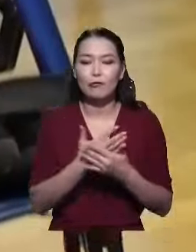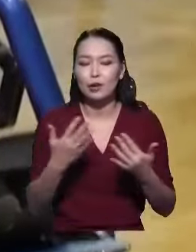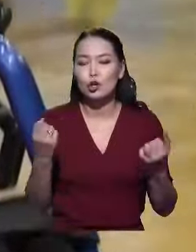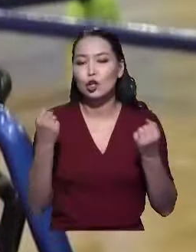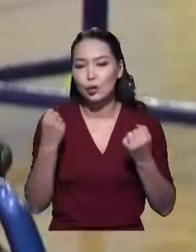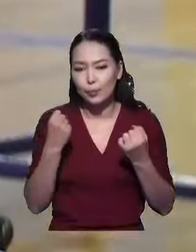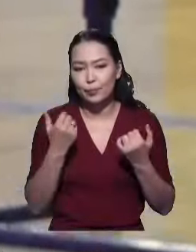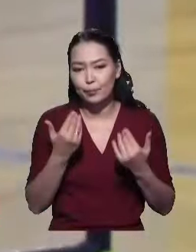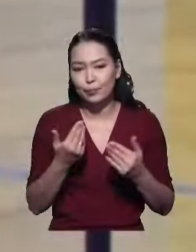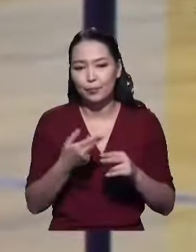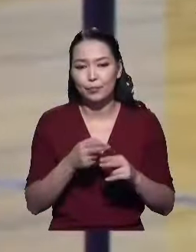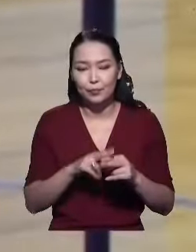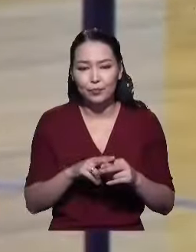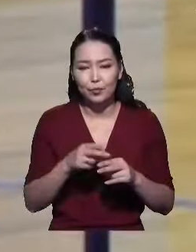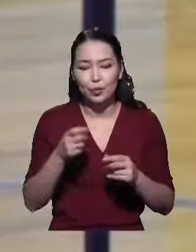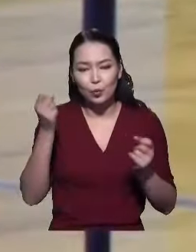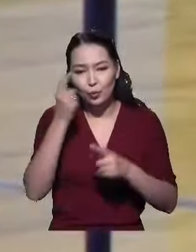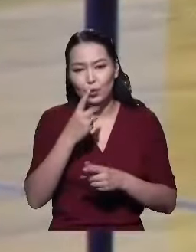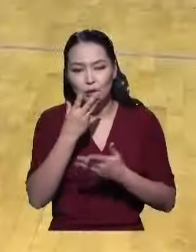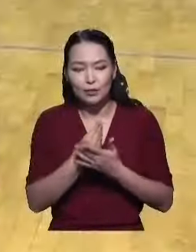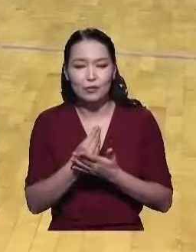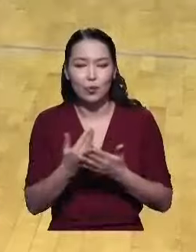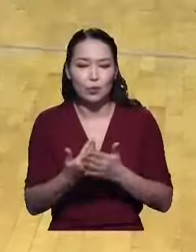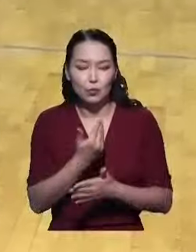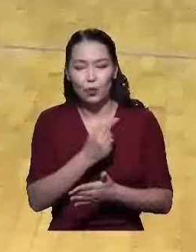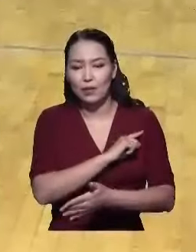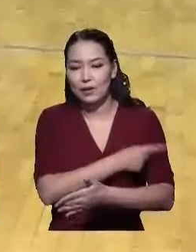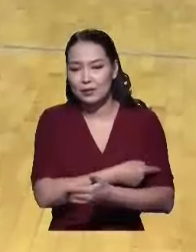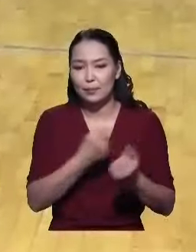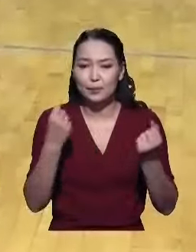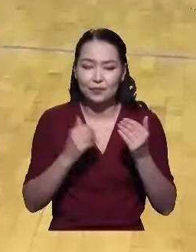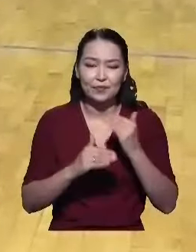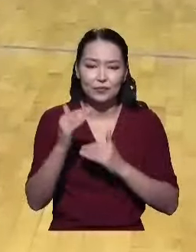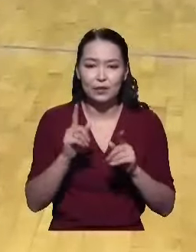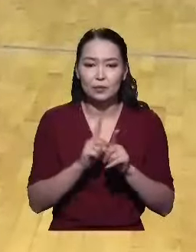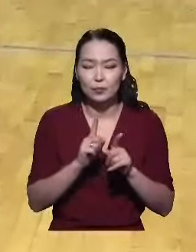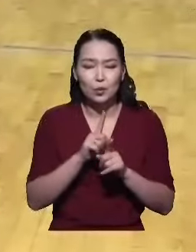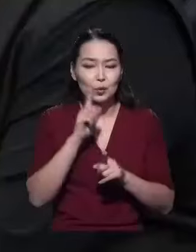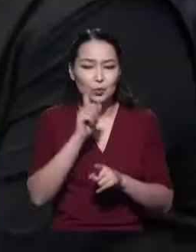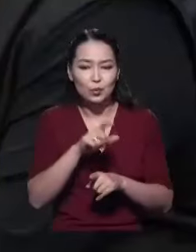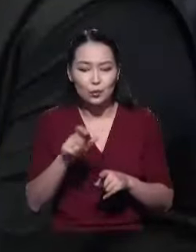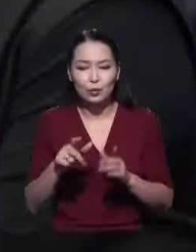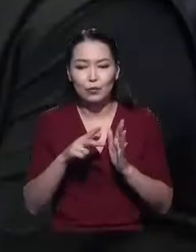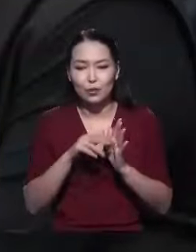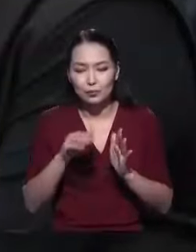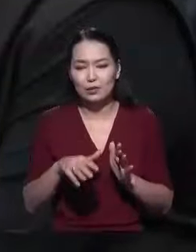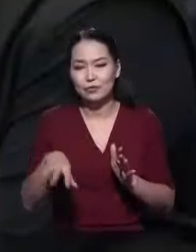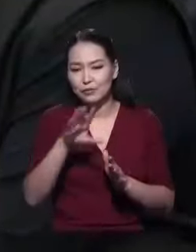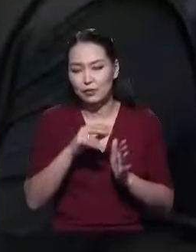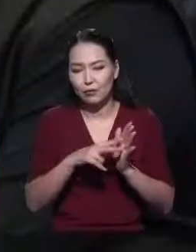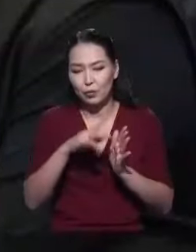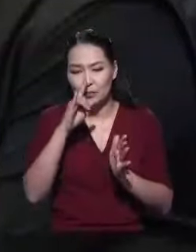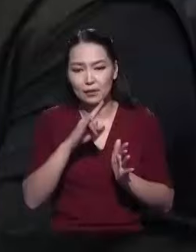Чтобы испытать свои силы в новом виде спорта, в столице собрались свыше 80 юных спортсменов из 8 городов Казахстана.